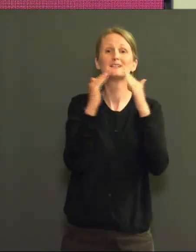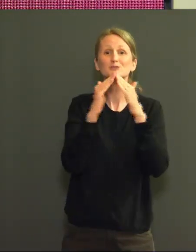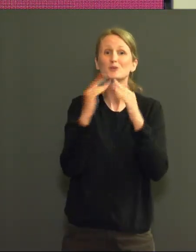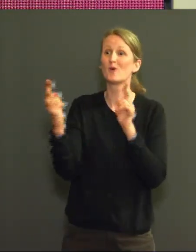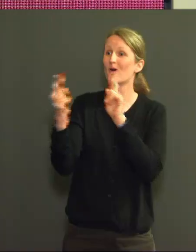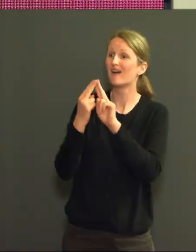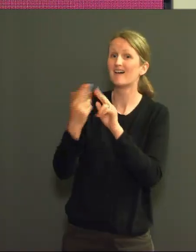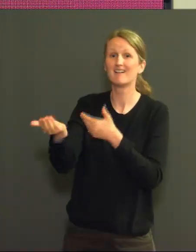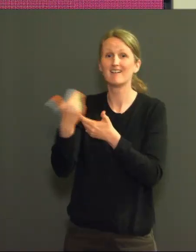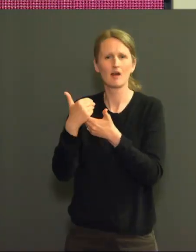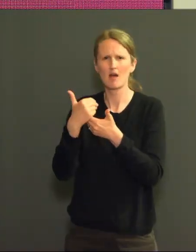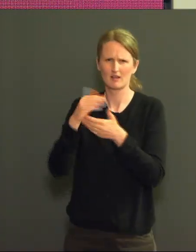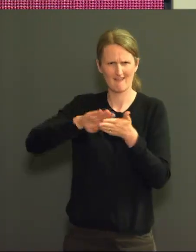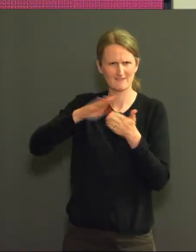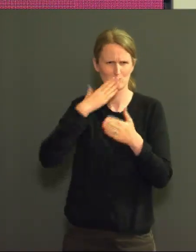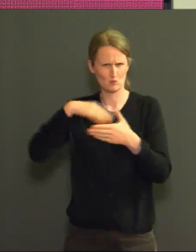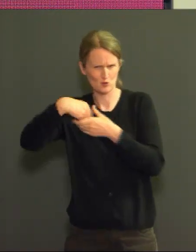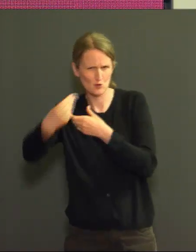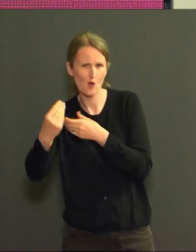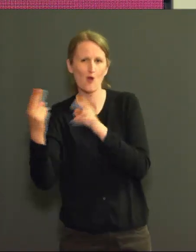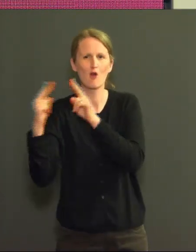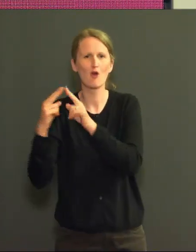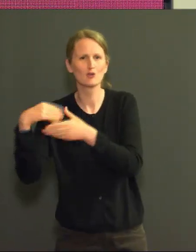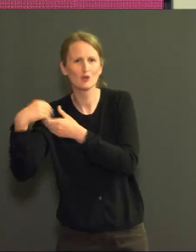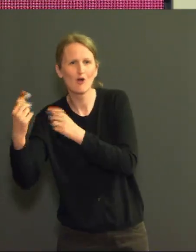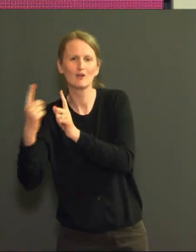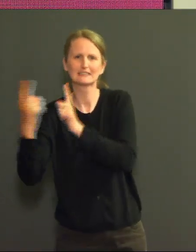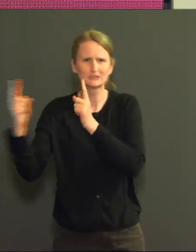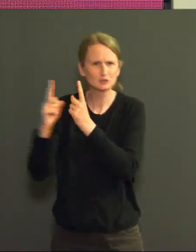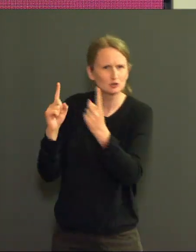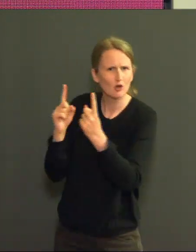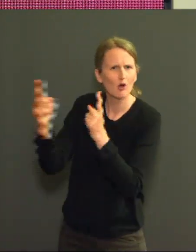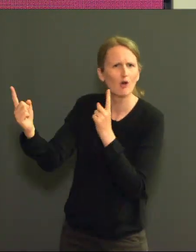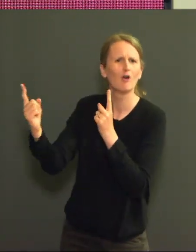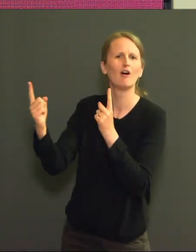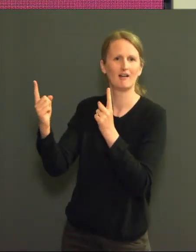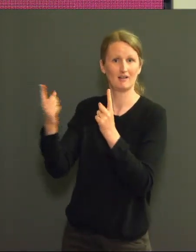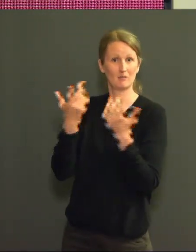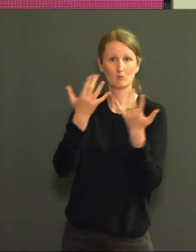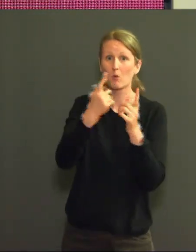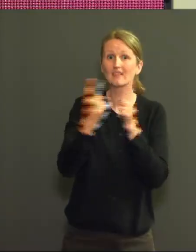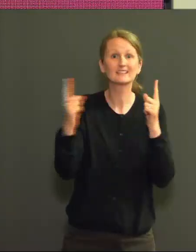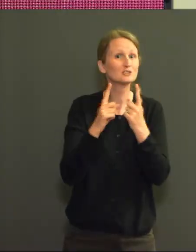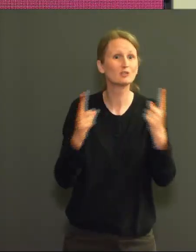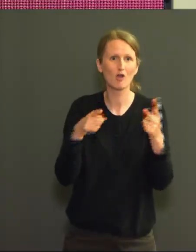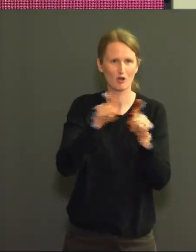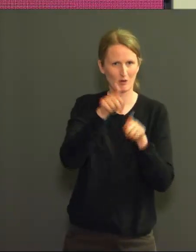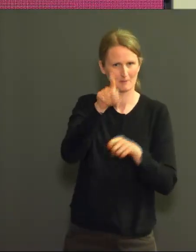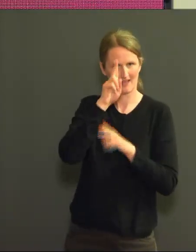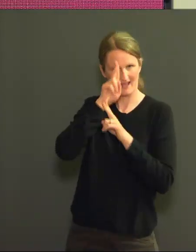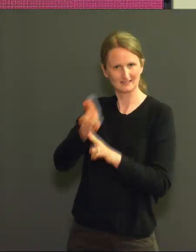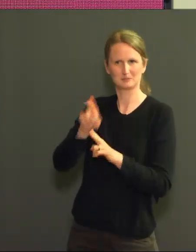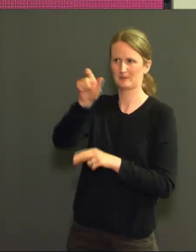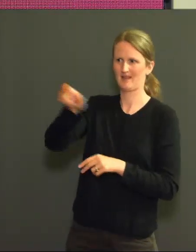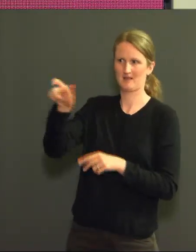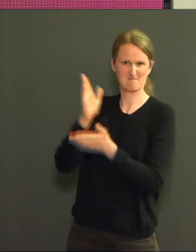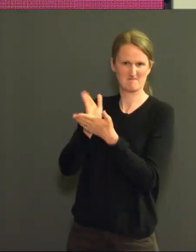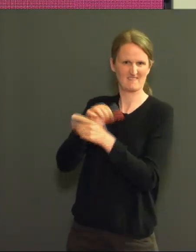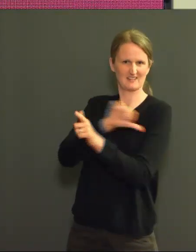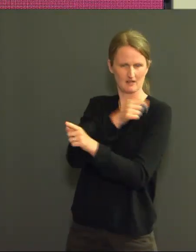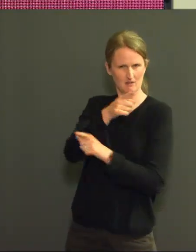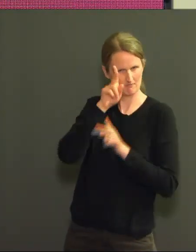on est trop proche. C'est plus une marque de respect par rapport aux gens que vous recevez, que vous fréquentez, qu'autre chose. C'est diminuer le risque